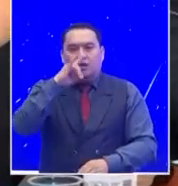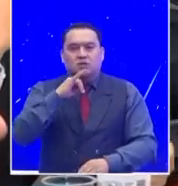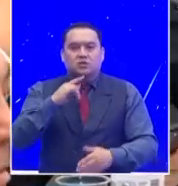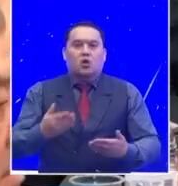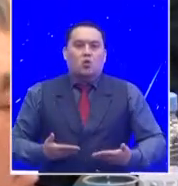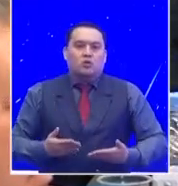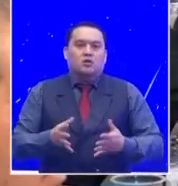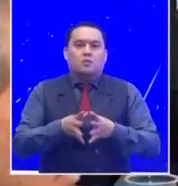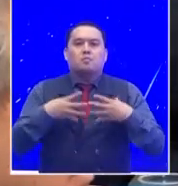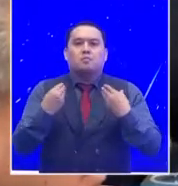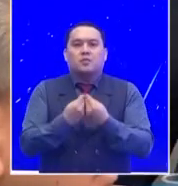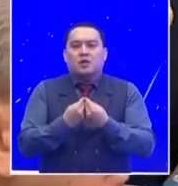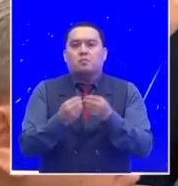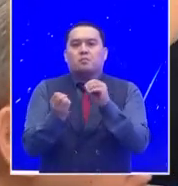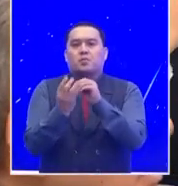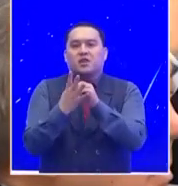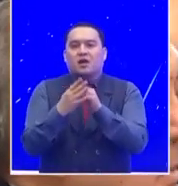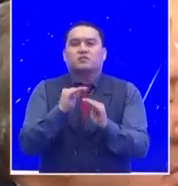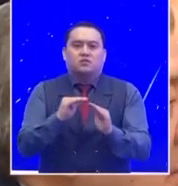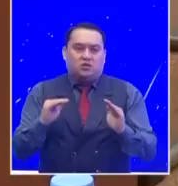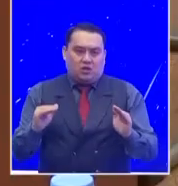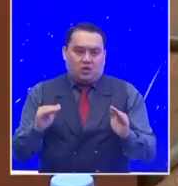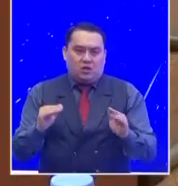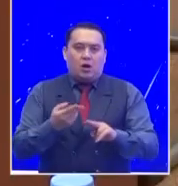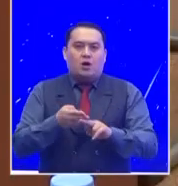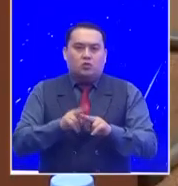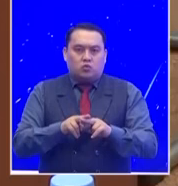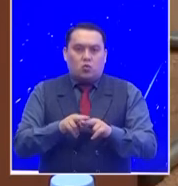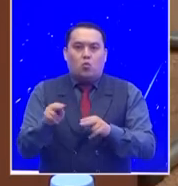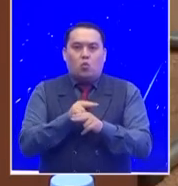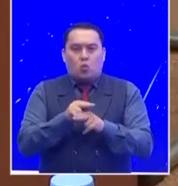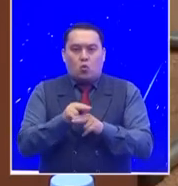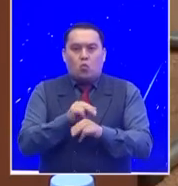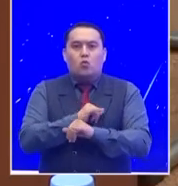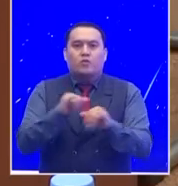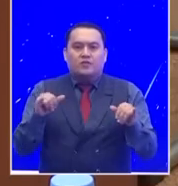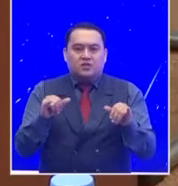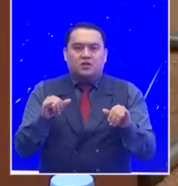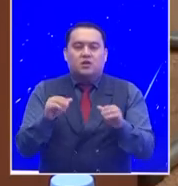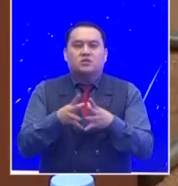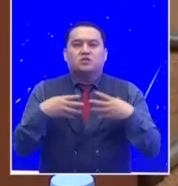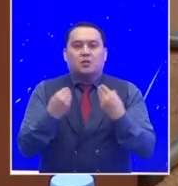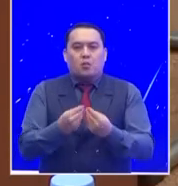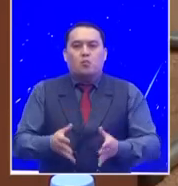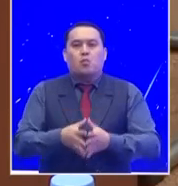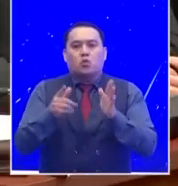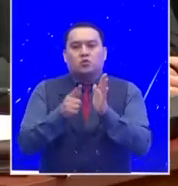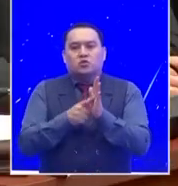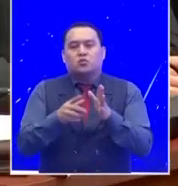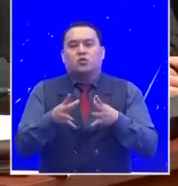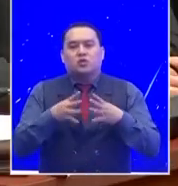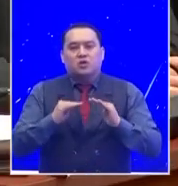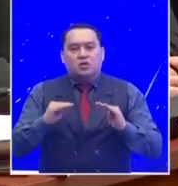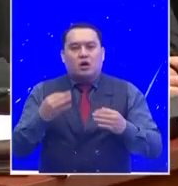проживает семья с 15 несовершеннолетними детьми. Поэтому поправка, увеличивающая пособие для семей с более чем 7 детьми,